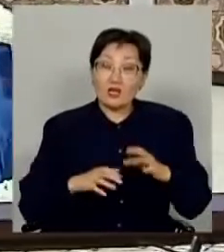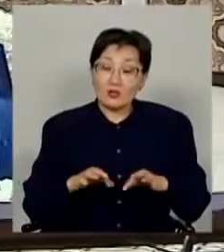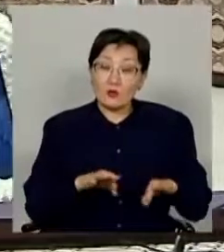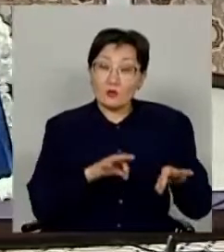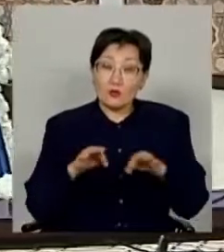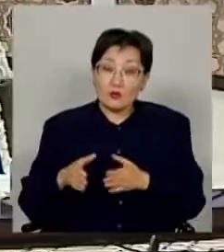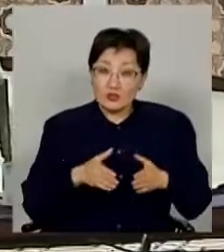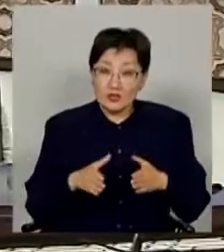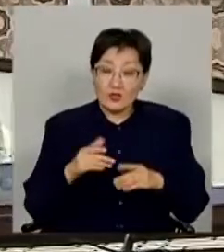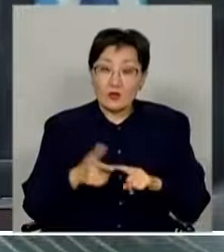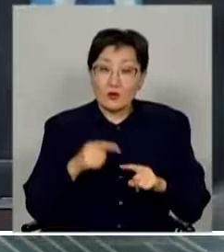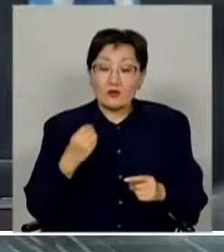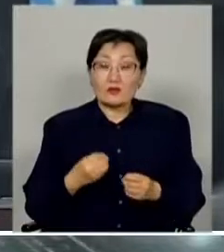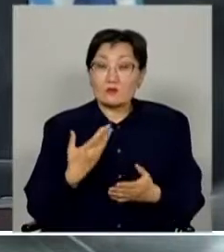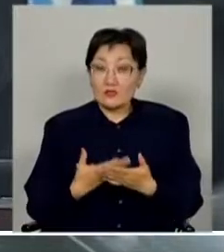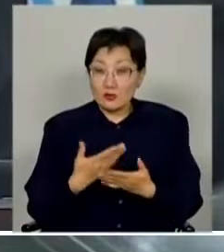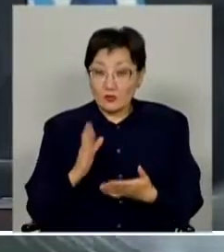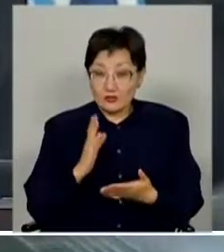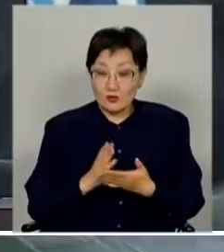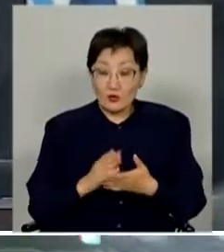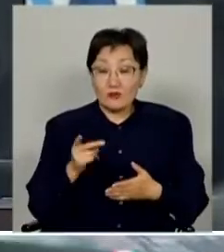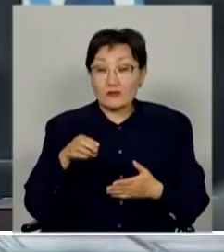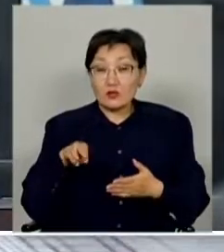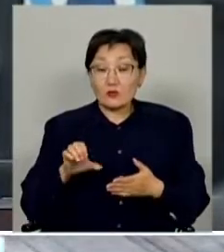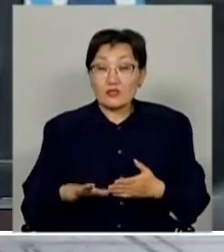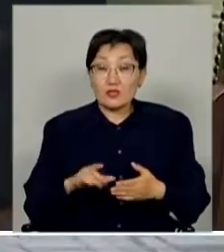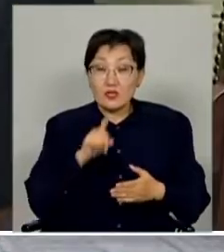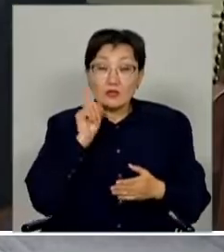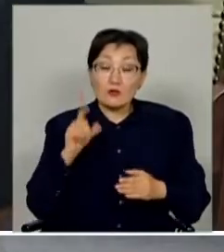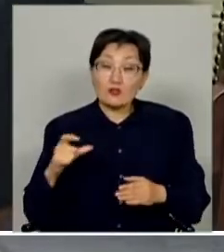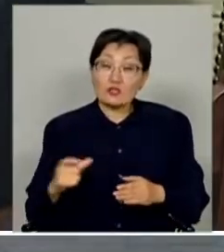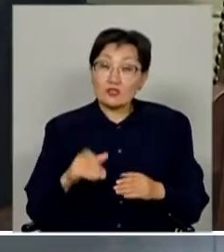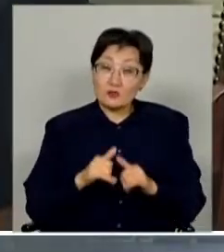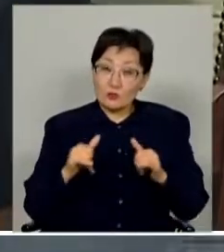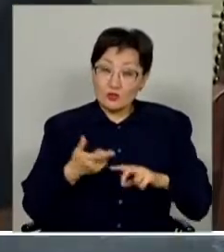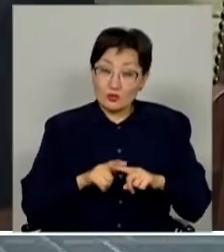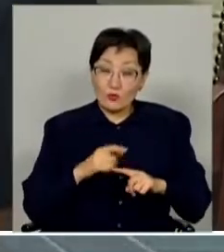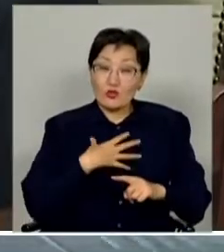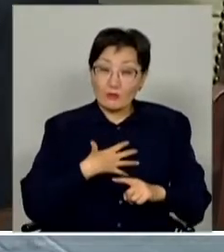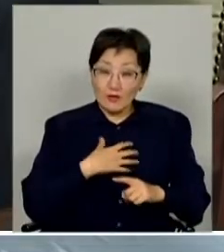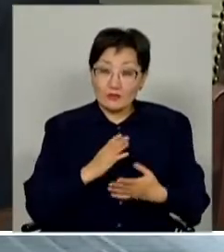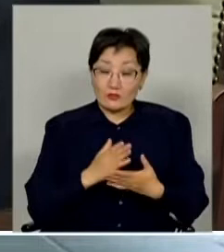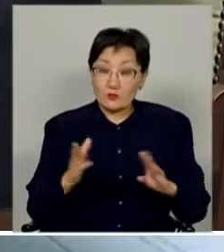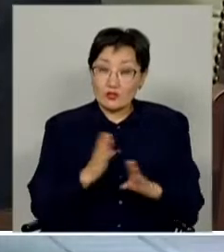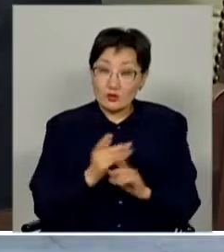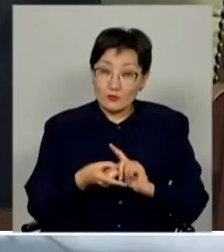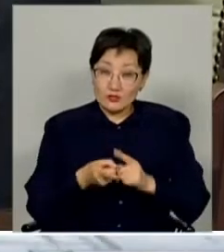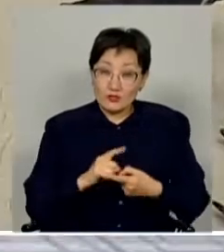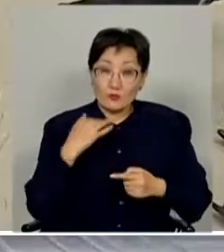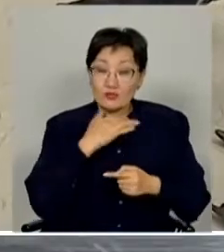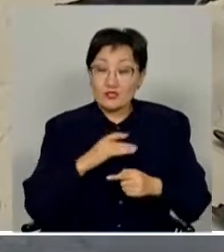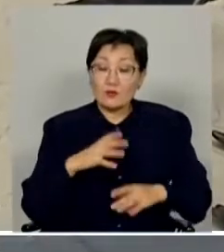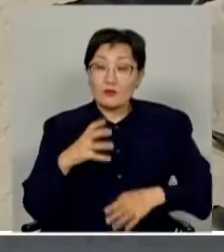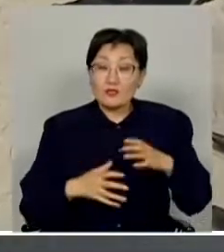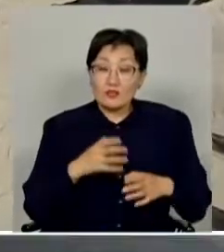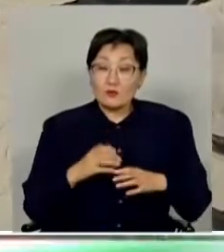соның жарқын мысалы. Саммитте Қасым-Жомарт Тоқаев жасыл экономиканы дамыту аса маңызды деді. Климаттың өзгеруі көптеген